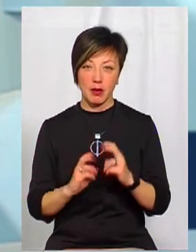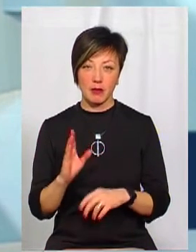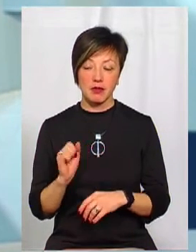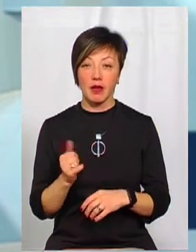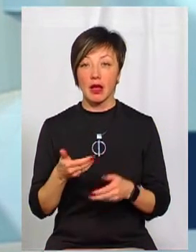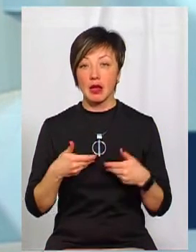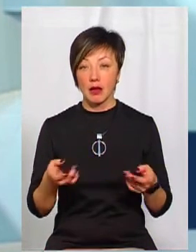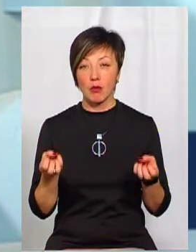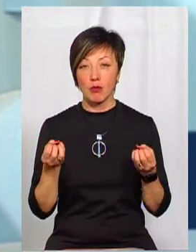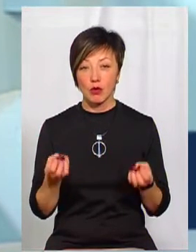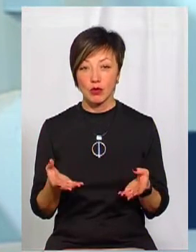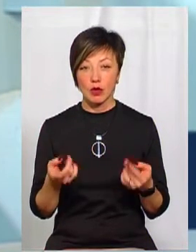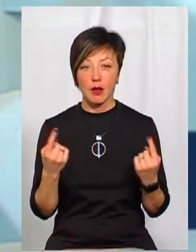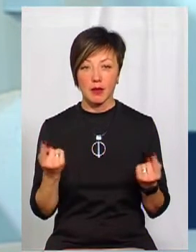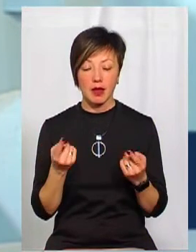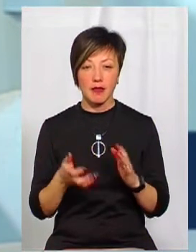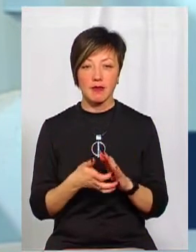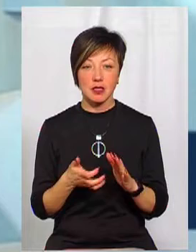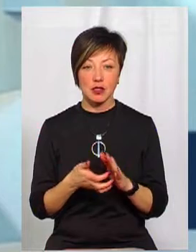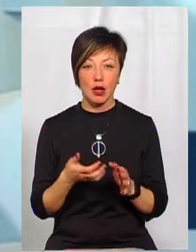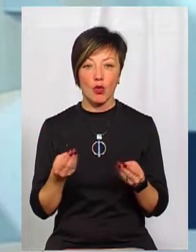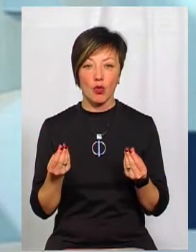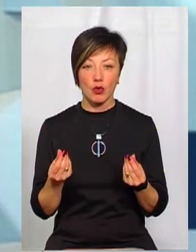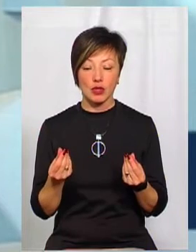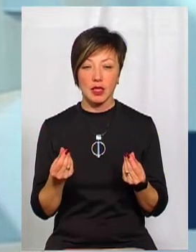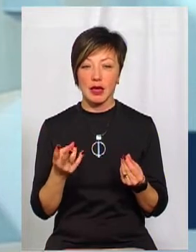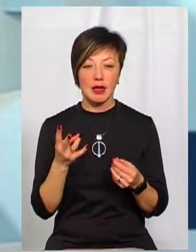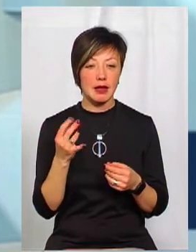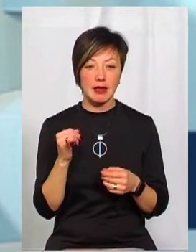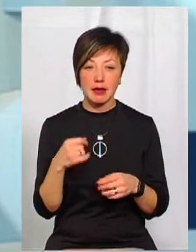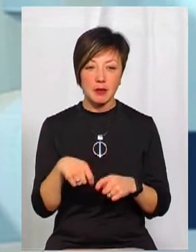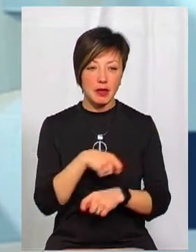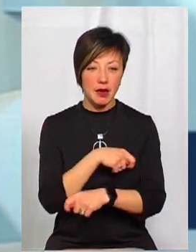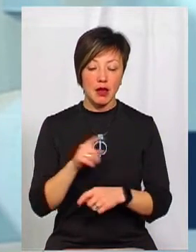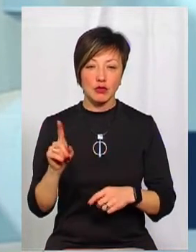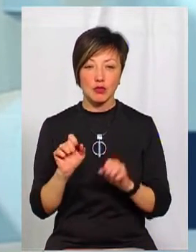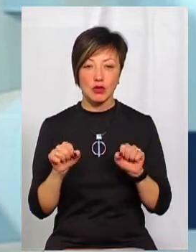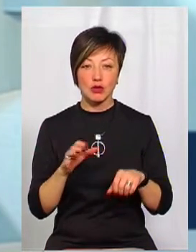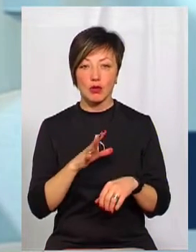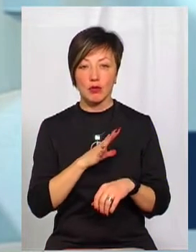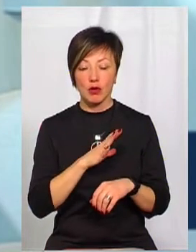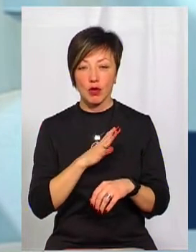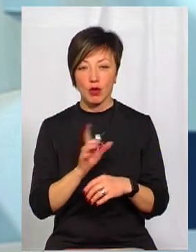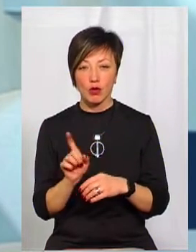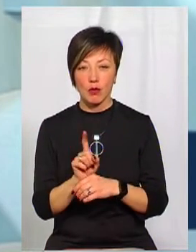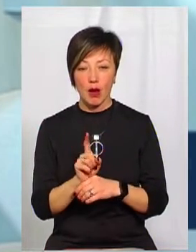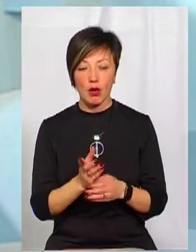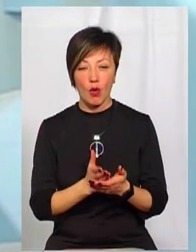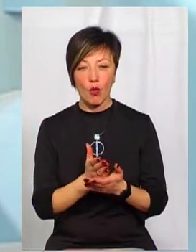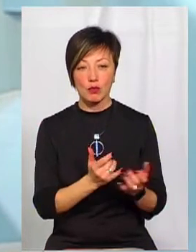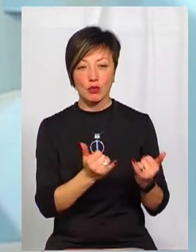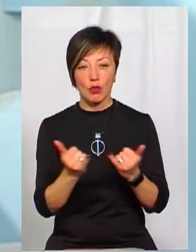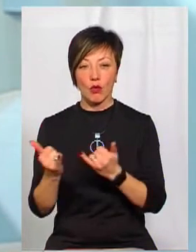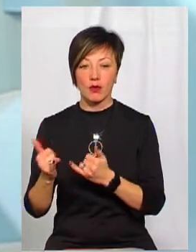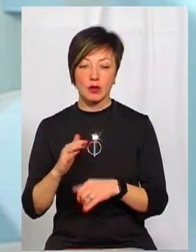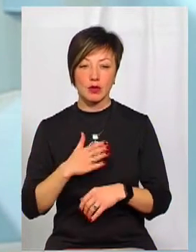І нам просто елементарно не вистачало коштів ні на матеріали для того, щоб можна було нормально